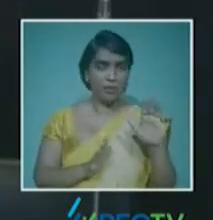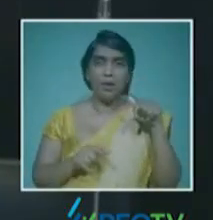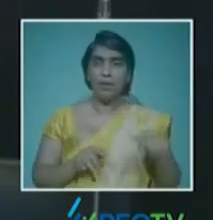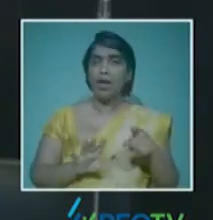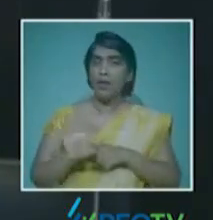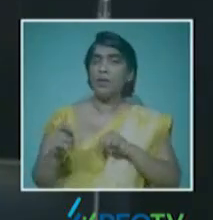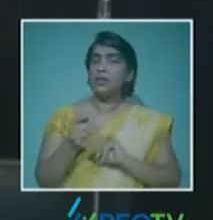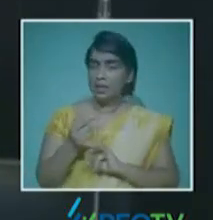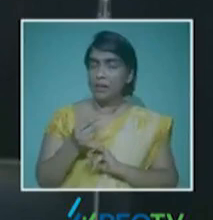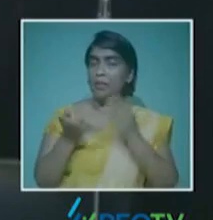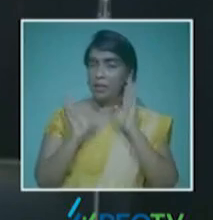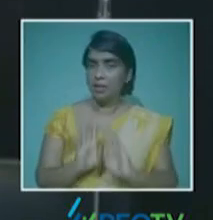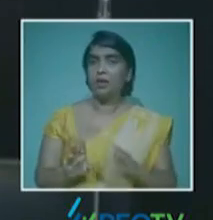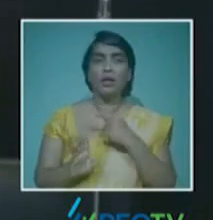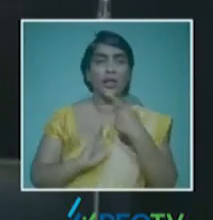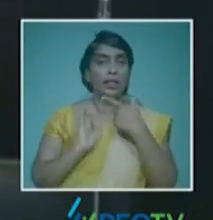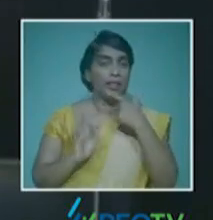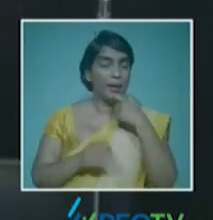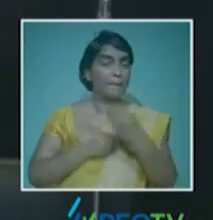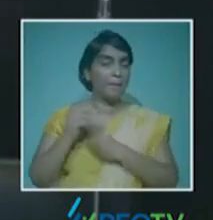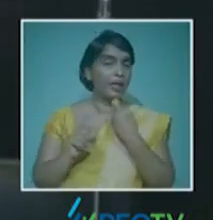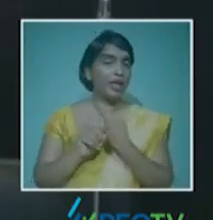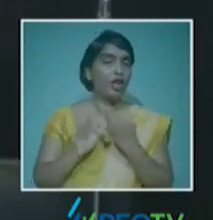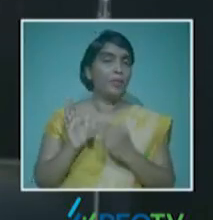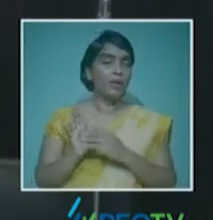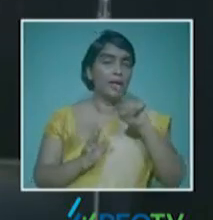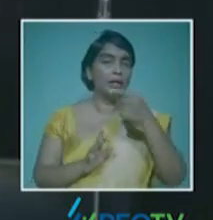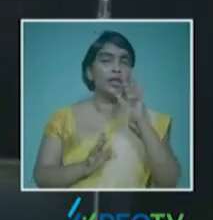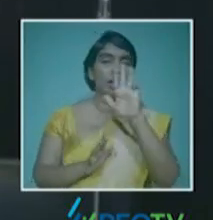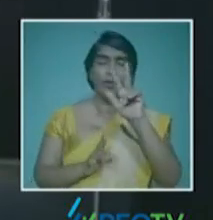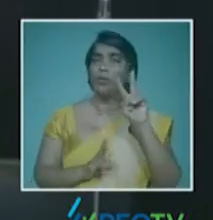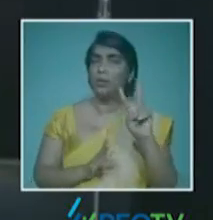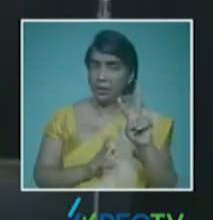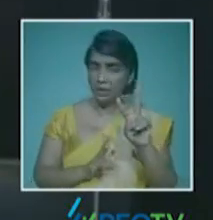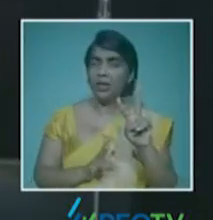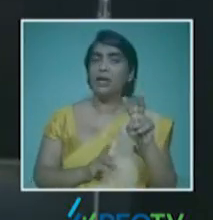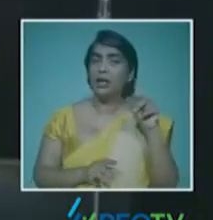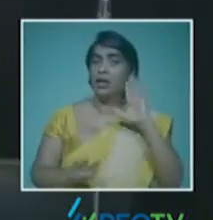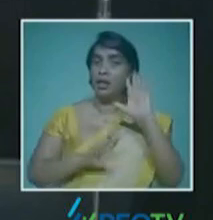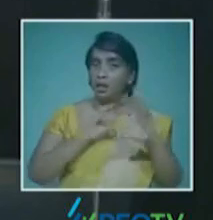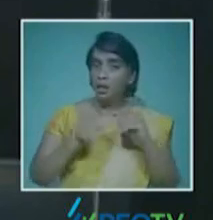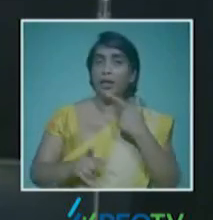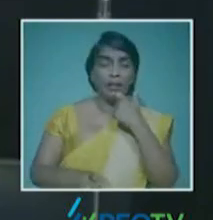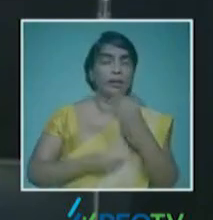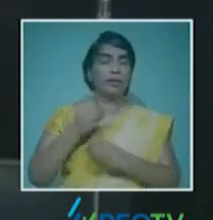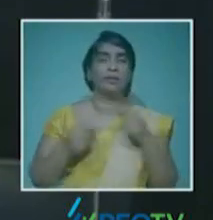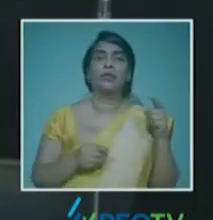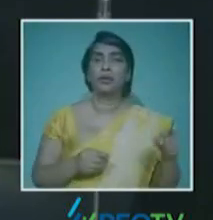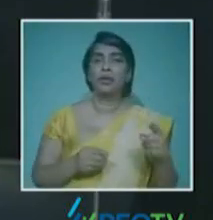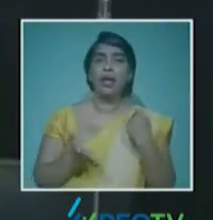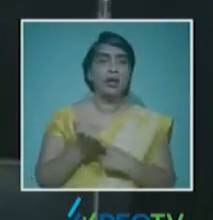අවුරුද්දේ සැප්තැම්බර් අවසන් වන විට මේ රටේ තේ නිෂ්පාදනය කිලෝ මිලියන 192යි මේ දත්ත ගන්නෙ ලංකාවේ තේ වෙන්දේසියෙන් මේ